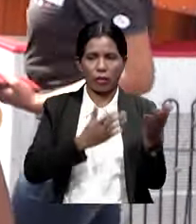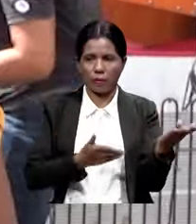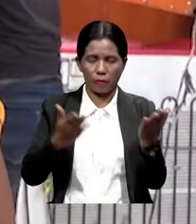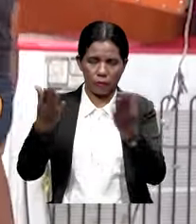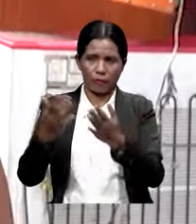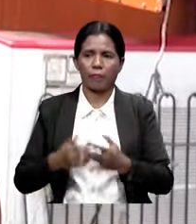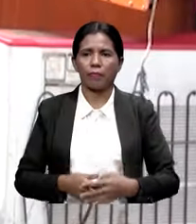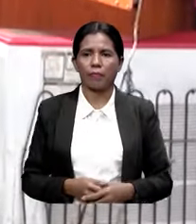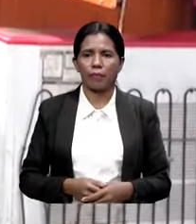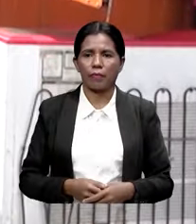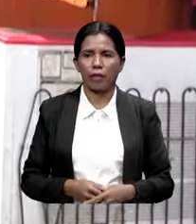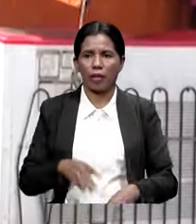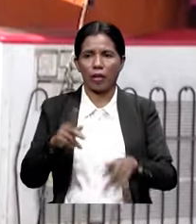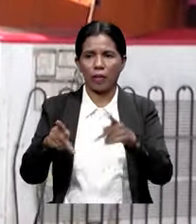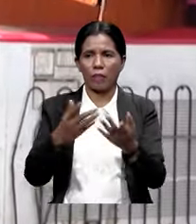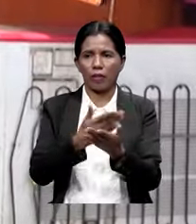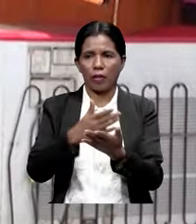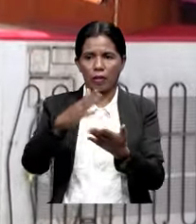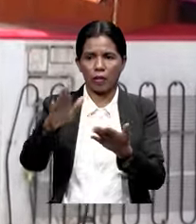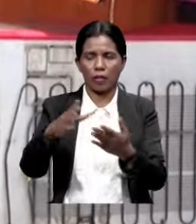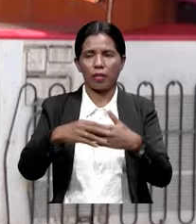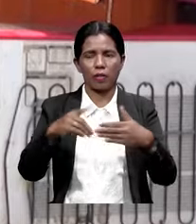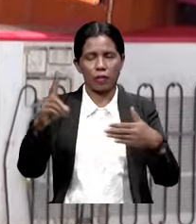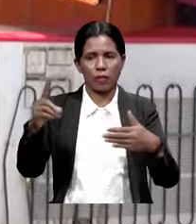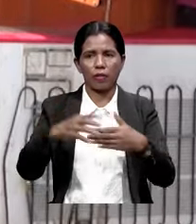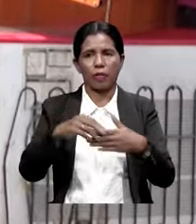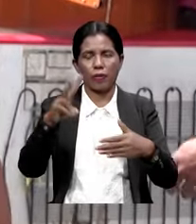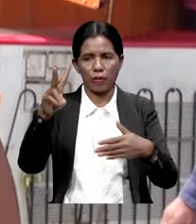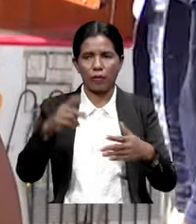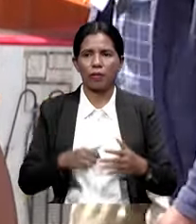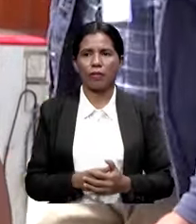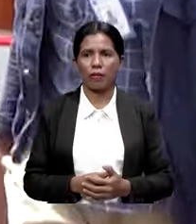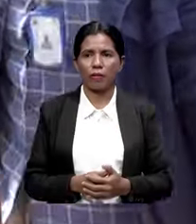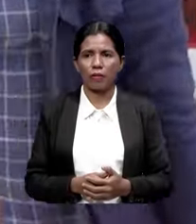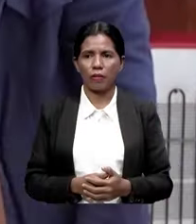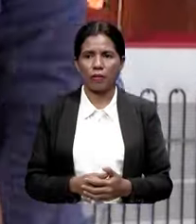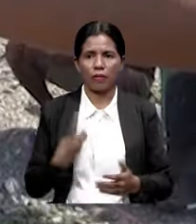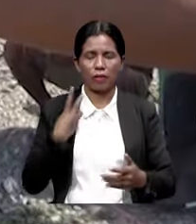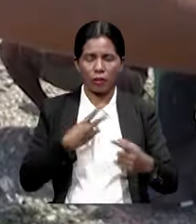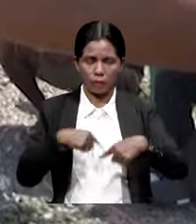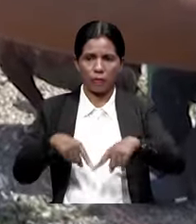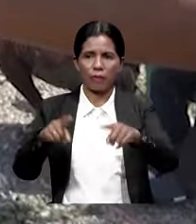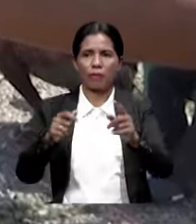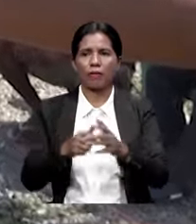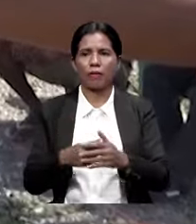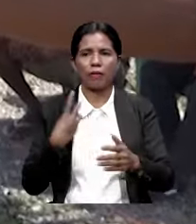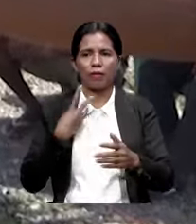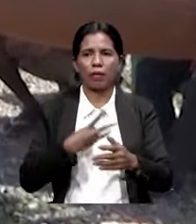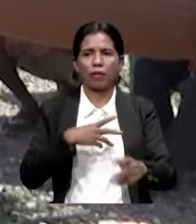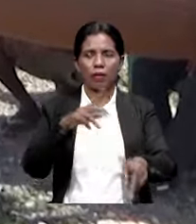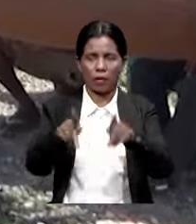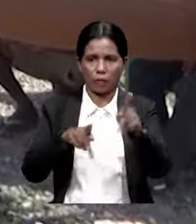ba. Me pare ma volte, a sa dólar, dólar la iba. Quero ba ser ne roto que a mi ba. Ai, hane mo sa mi fobo, fobo